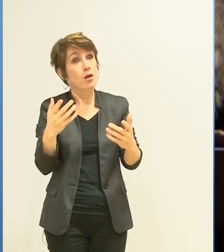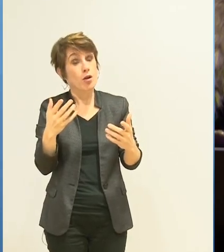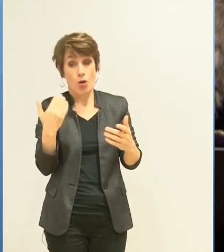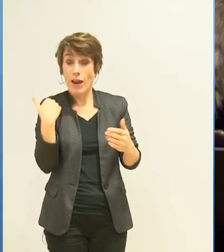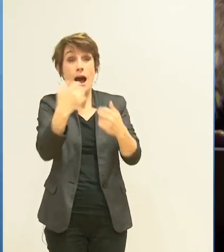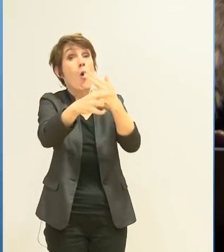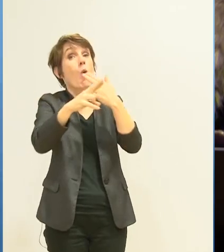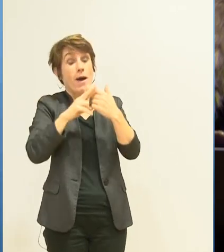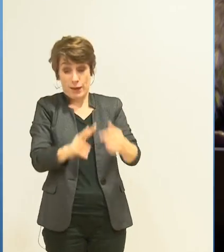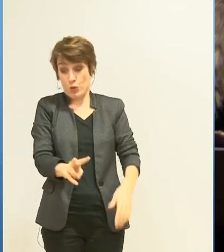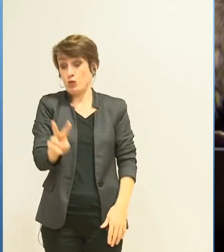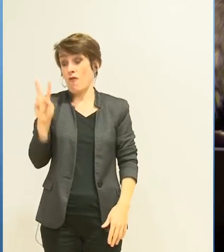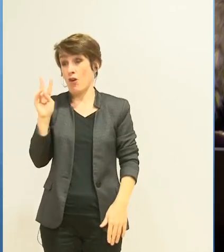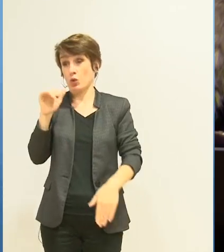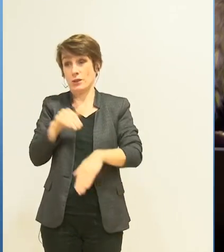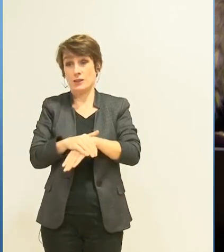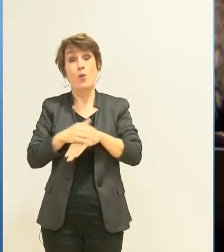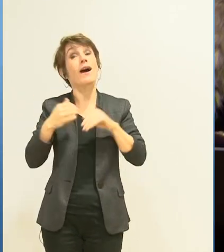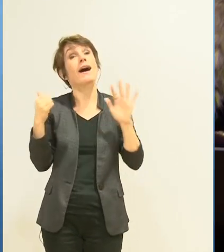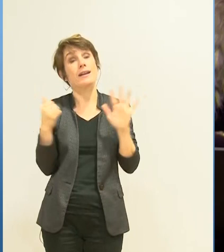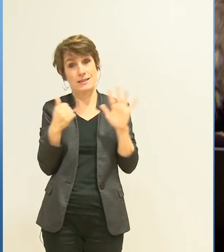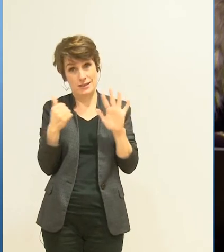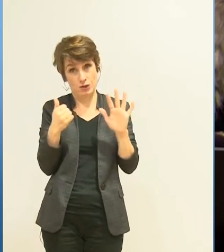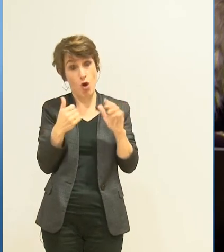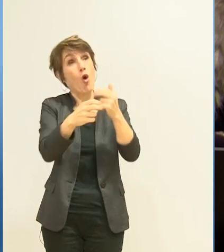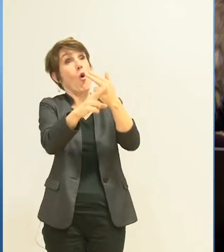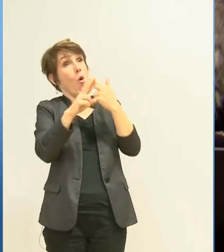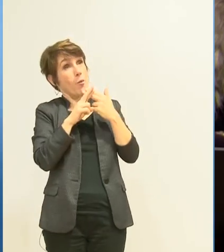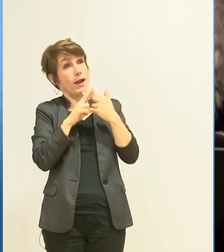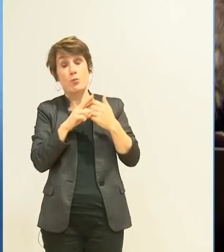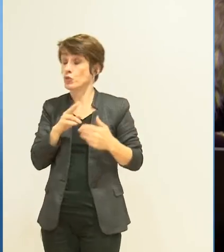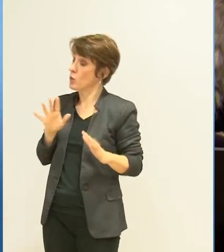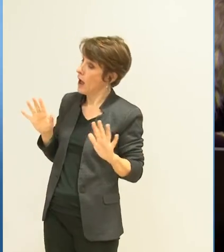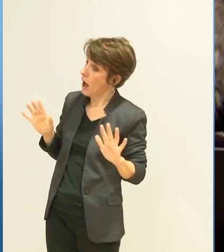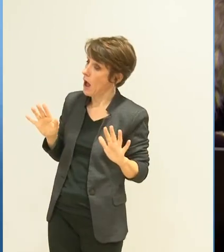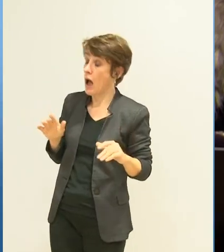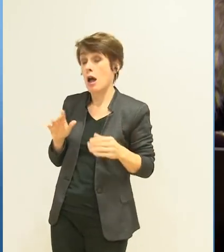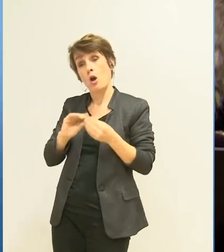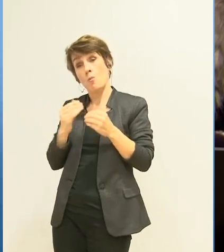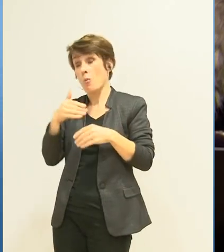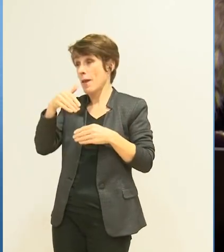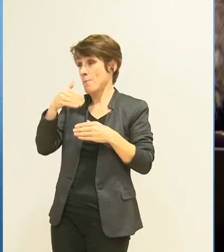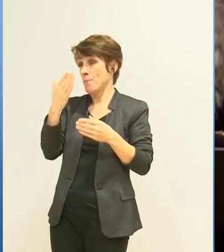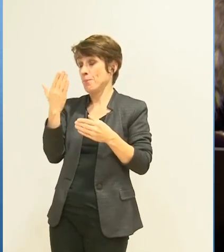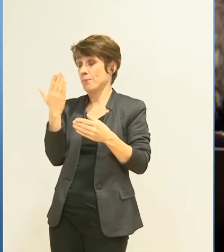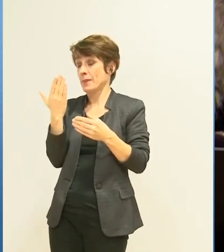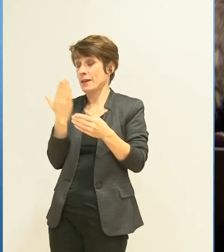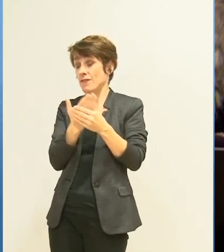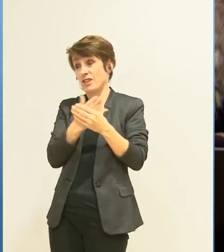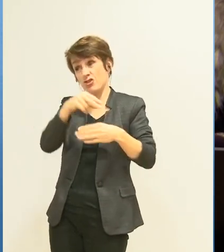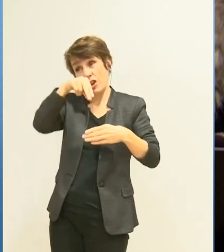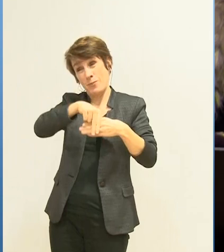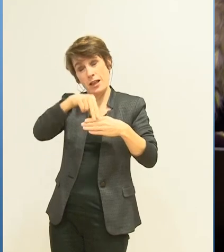vendredi à 18 heures comme quoi je devais aller consulter parce que les fichiers étaient lourds donc ça veut dire l'importance des documents à lire